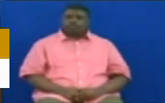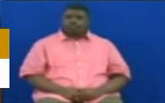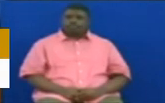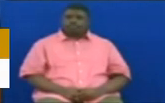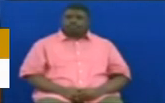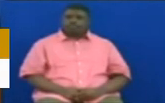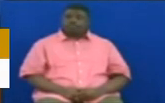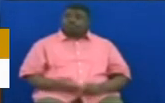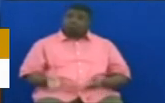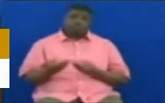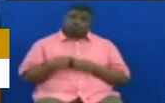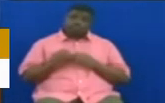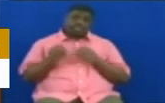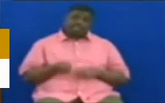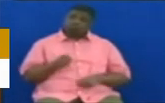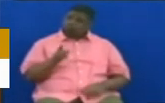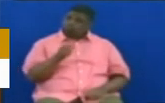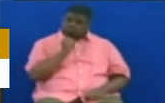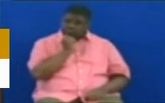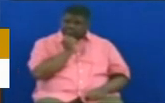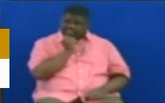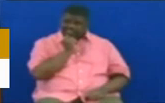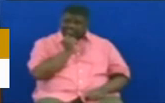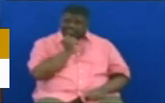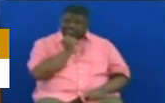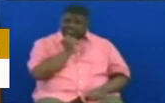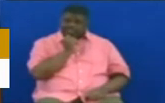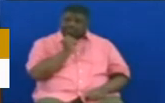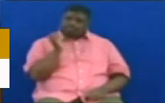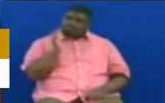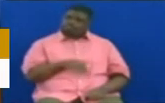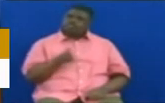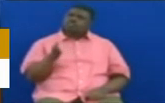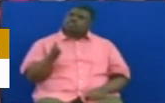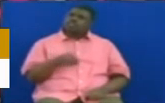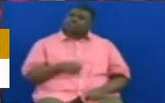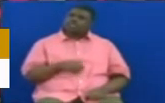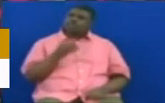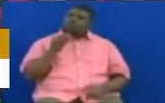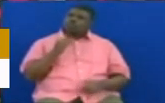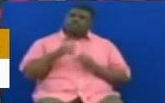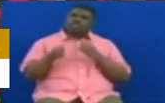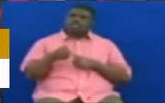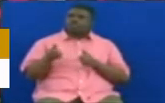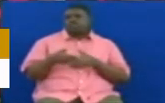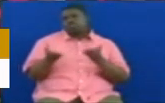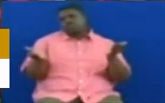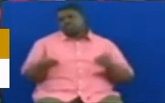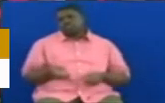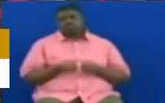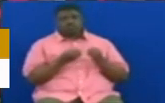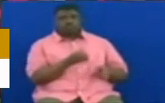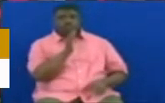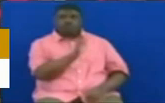Natupa tabu kweli hapa. Hebu kwa kumalizia mara ya mwisho, wakikataa wenyewe basi haina neno, maana sisi tunawapa wao.